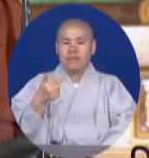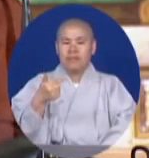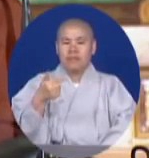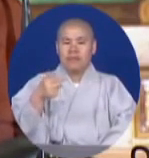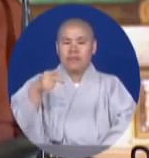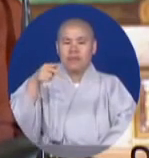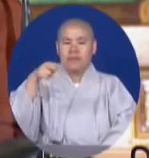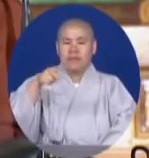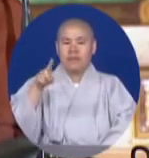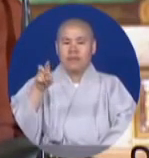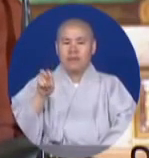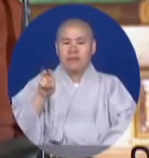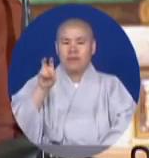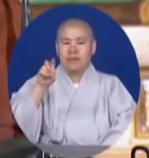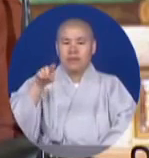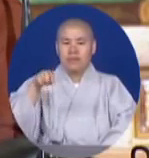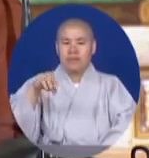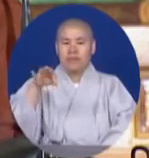다문